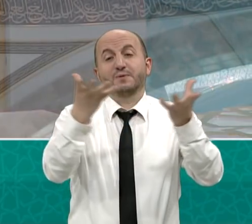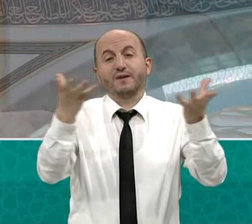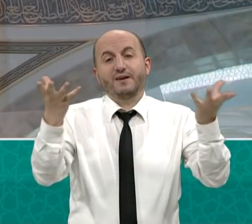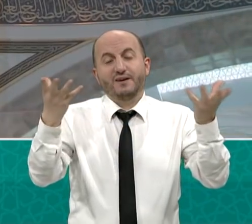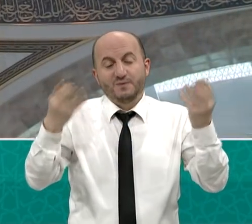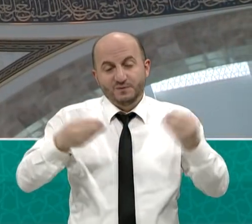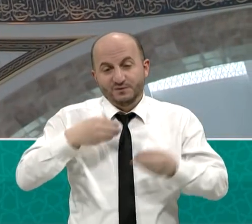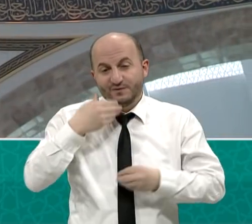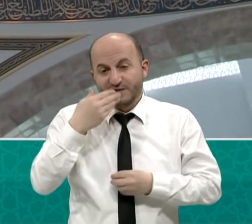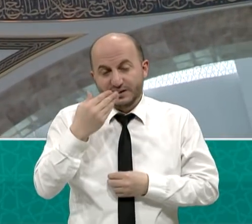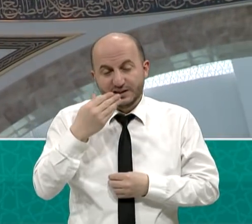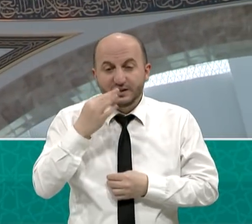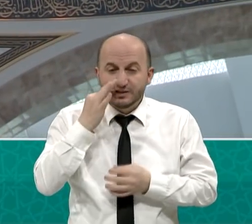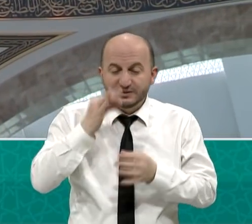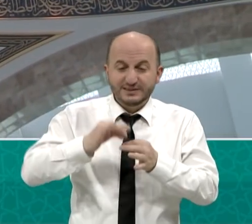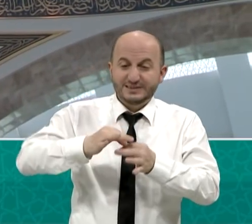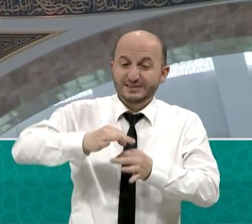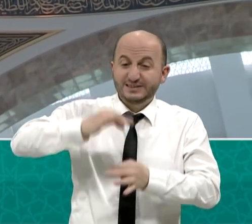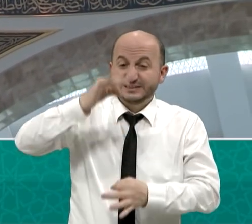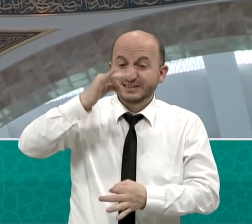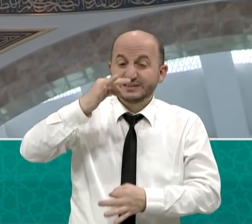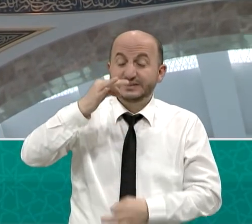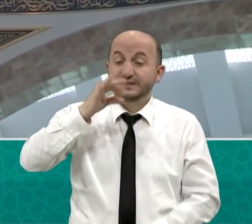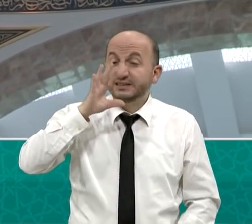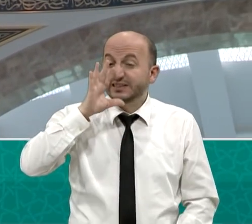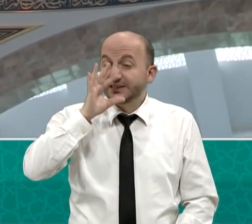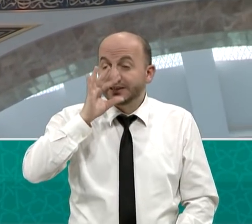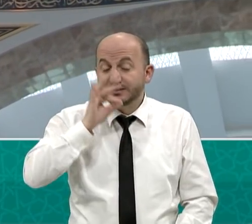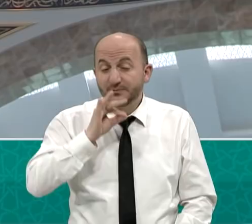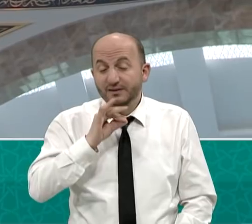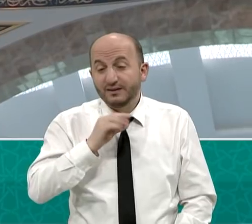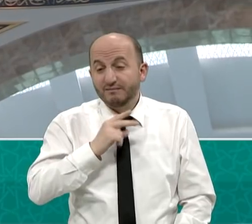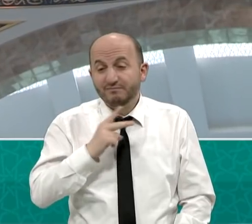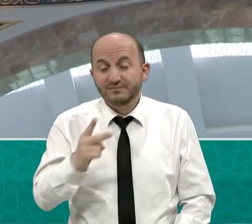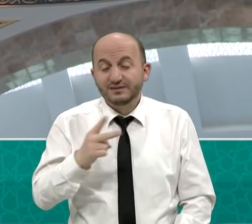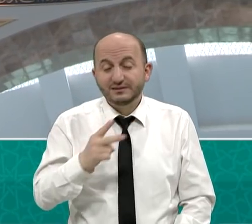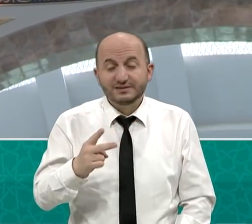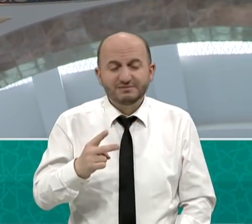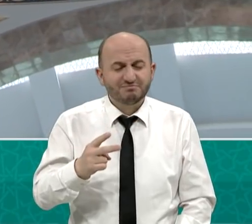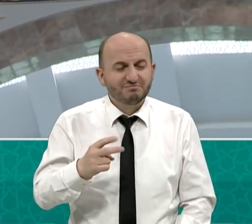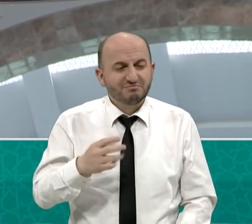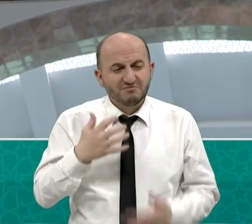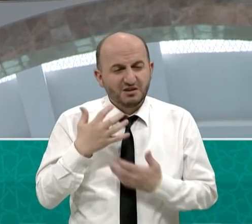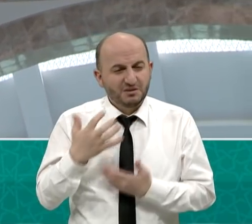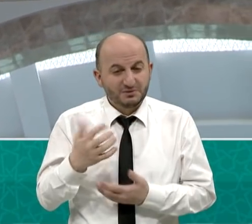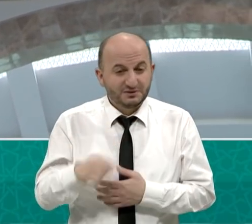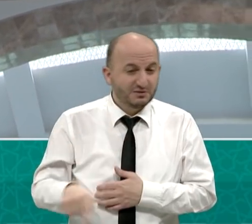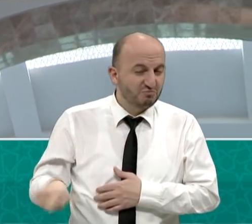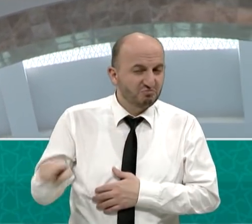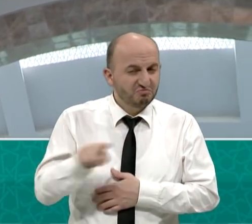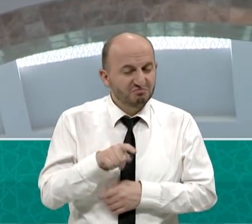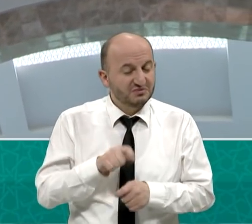Evet, İnsana da Rabbimiz kime ayeti kerimesinde rahmet ettiğini, merhametiyle onları